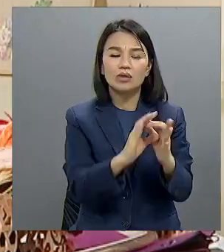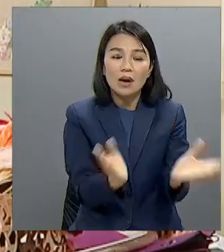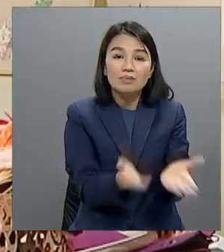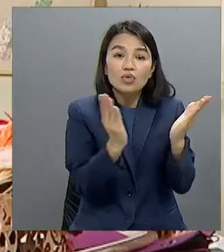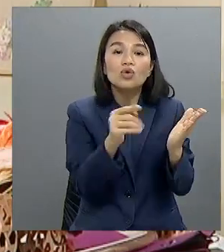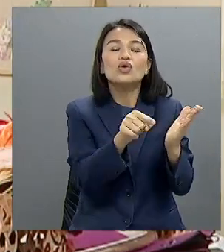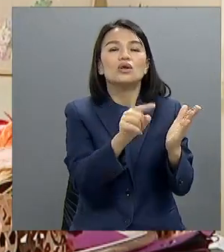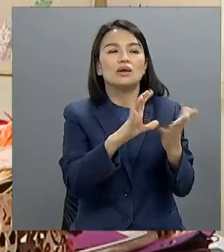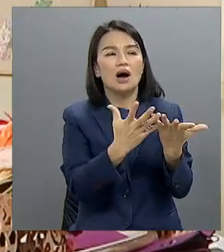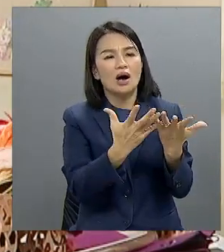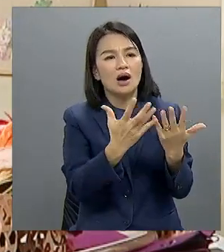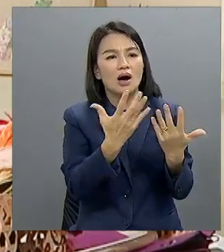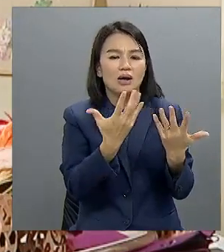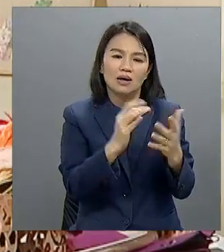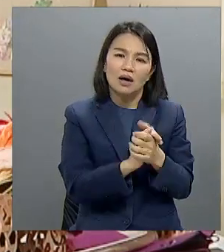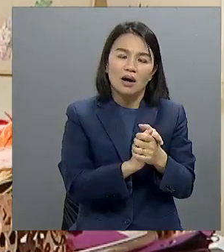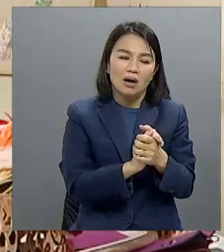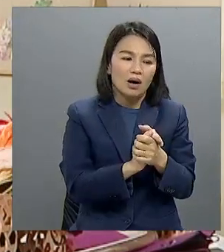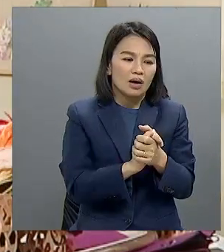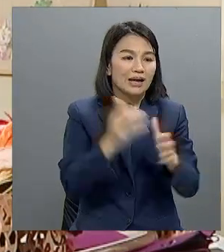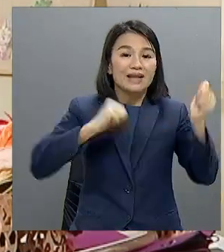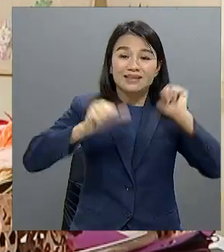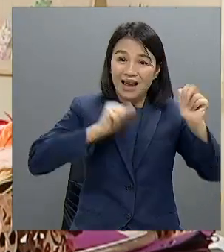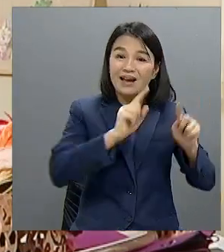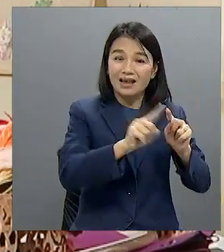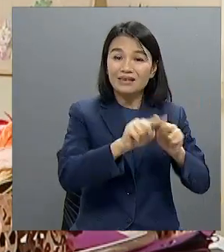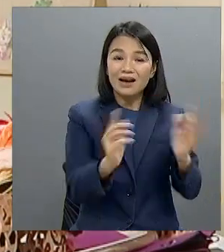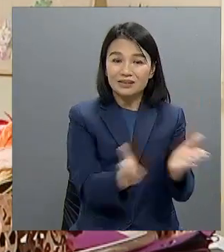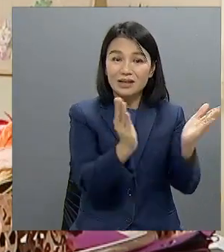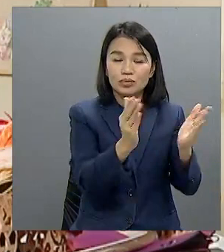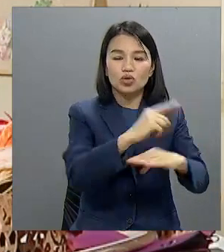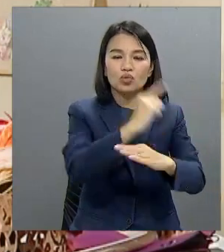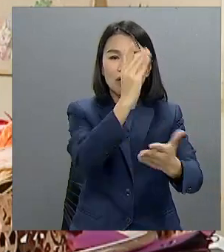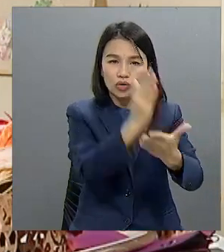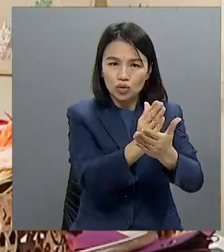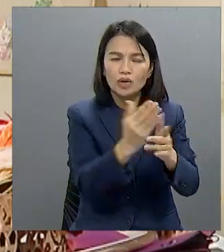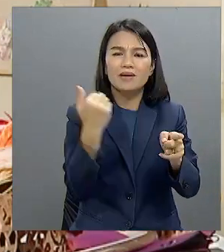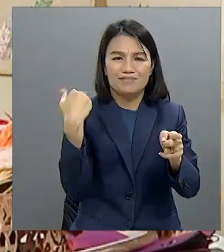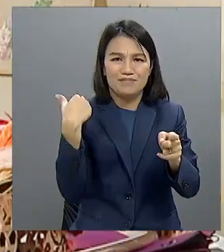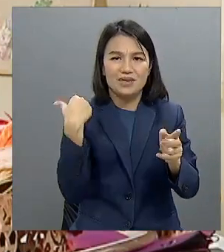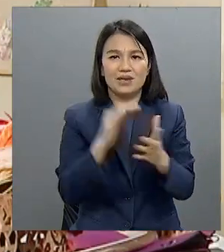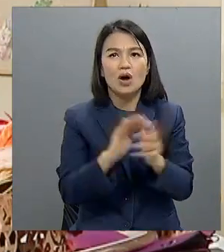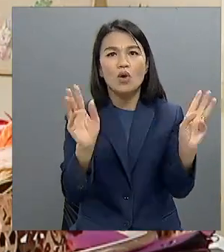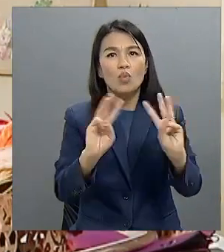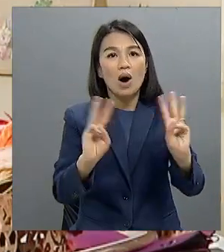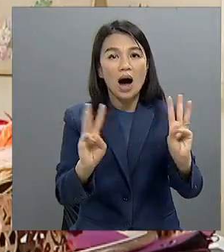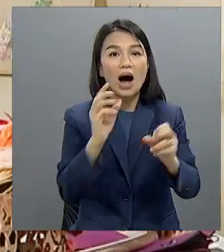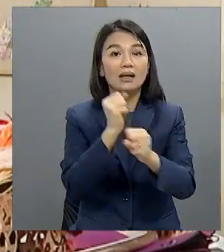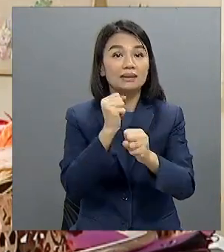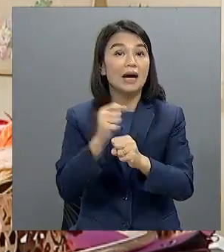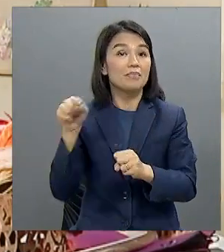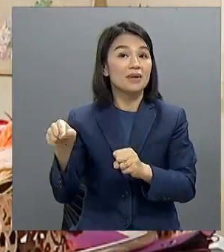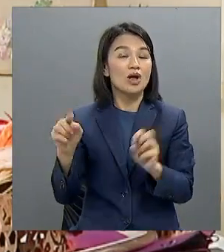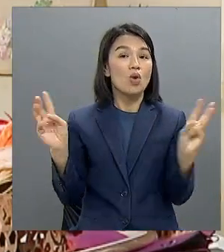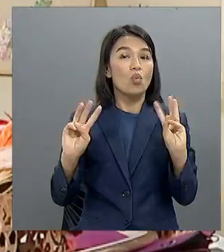ยในช่วงที่ผ่านมาเนี่ยเราก็จะมีเวลาหยุดพักนะคะเราก็เลยได้มีโอกาสมาทำงานอดิเรกที่เป็น